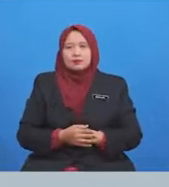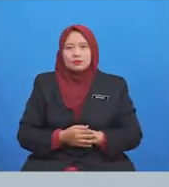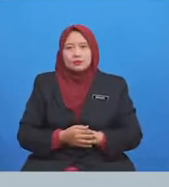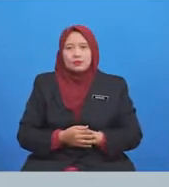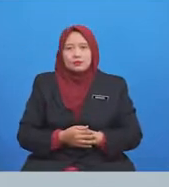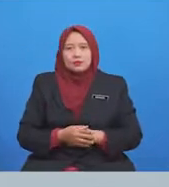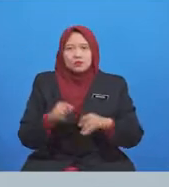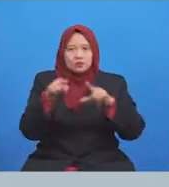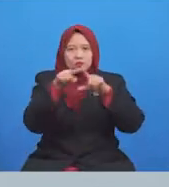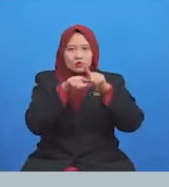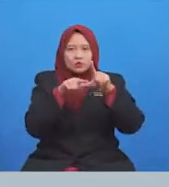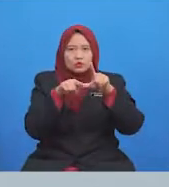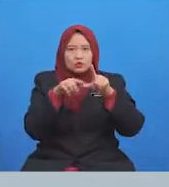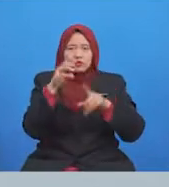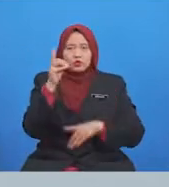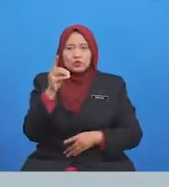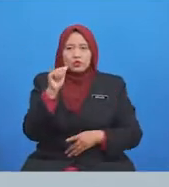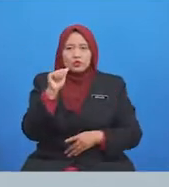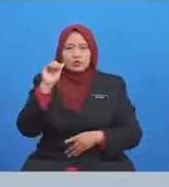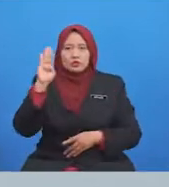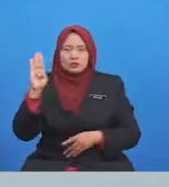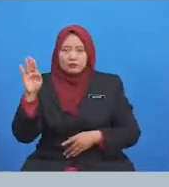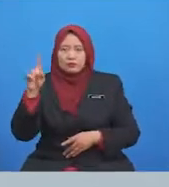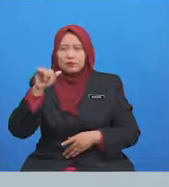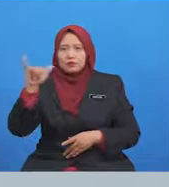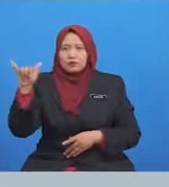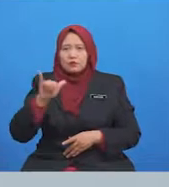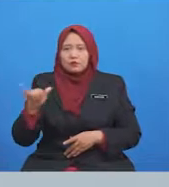Sudut DAB bersamaan dengan